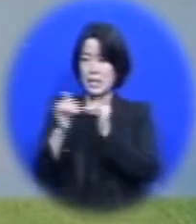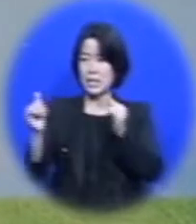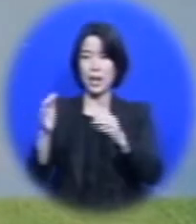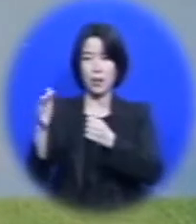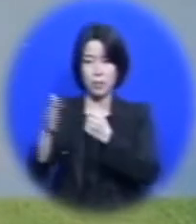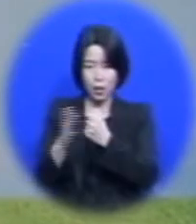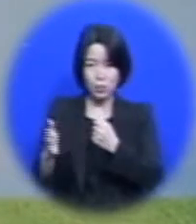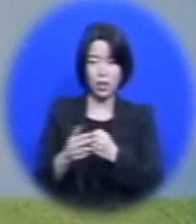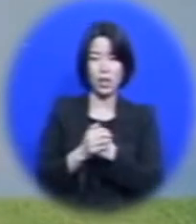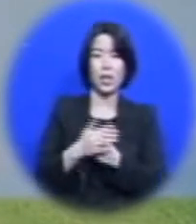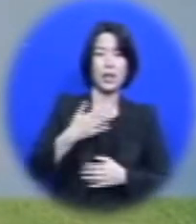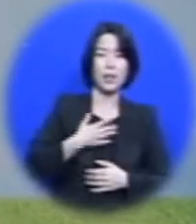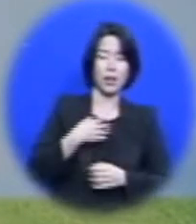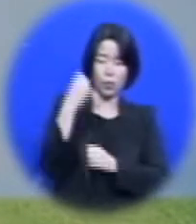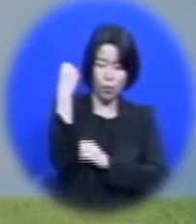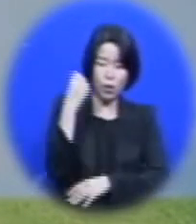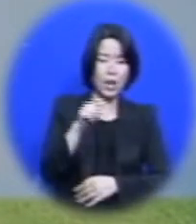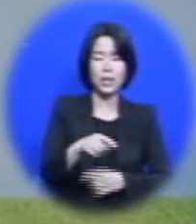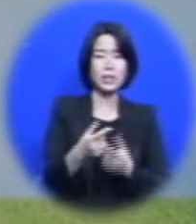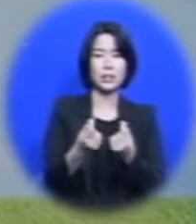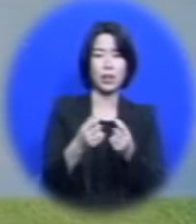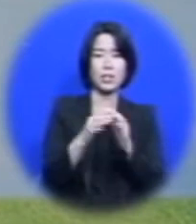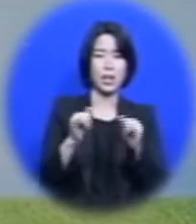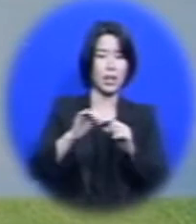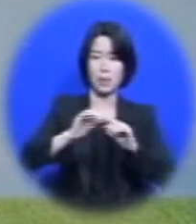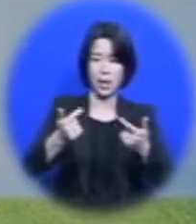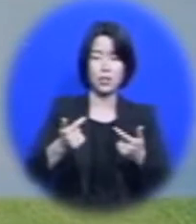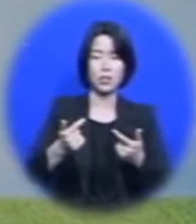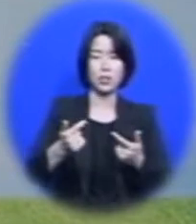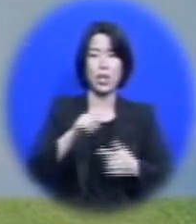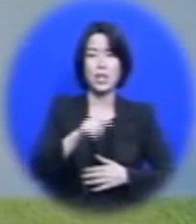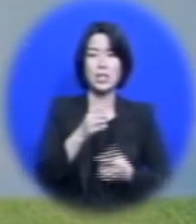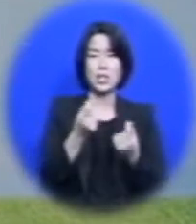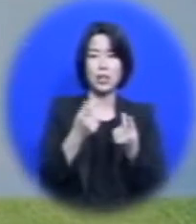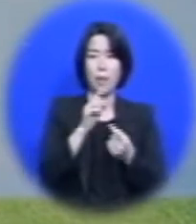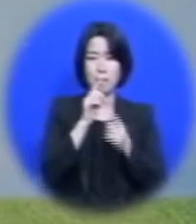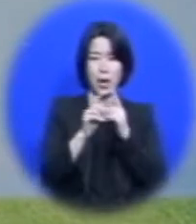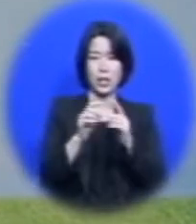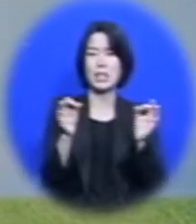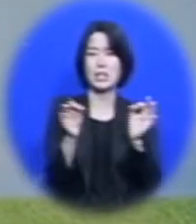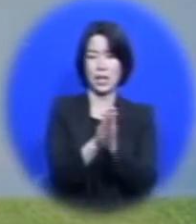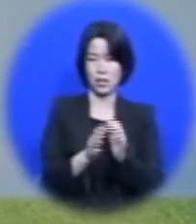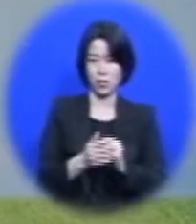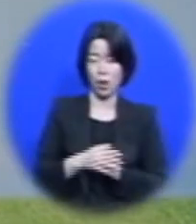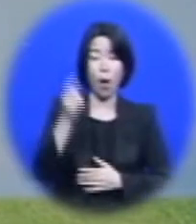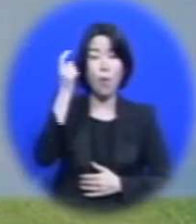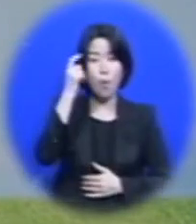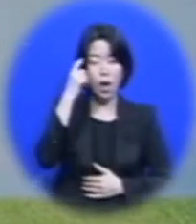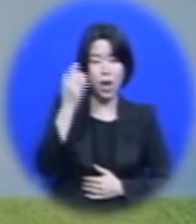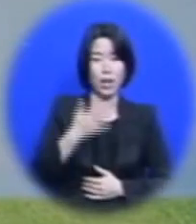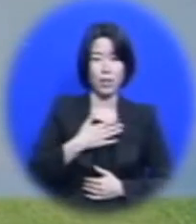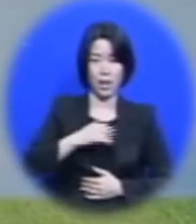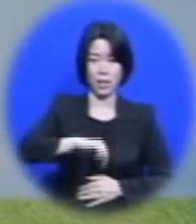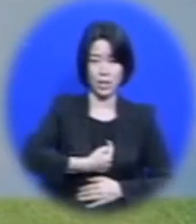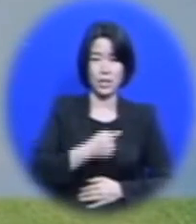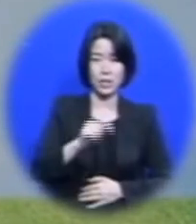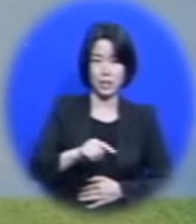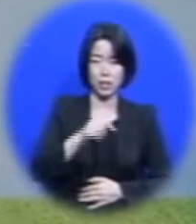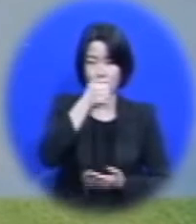때문에 그랬어요. 나는 본래 그런 사람 아니었어요. 이런 말이 없어집니다. 왜? 나 자신이 그런